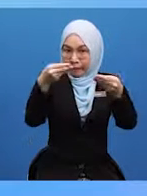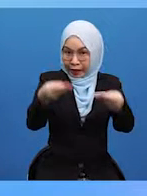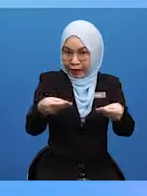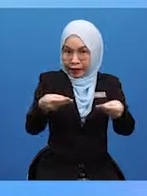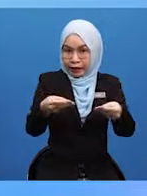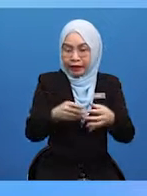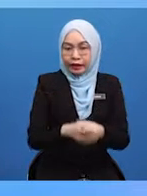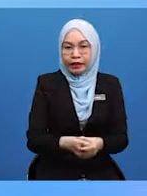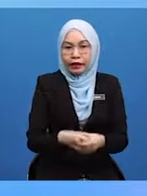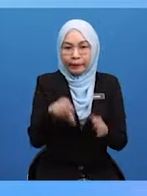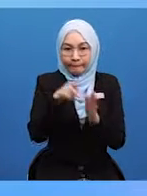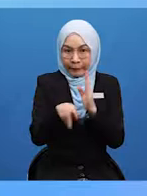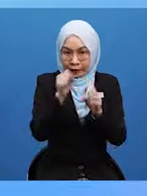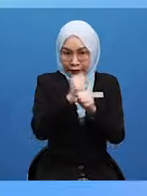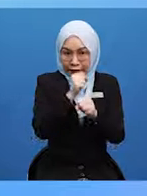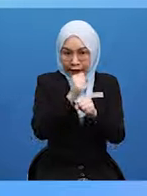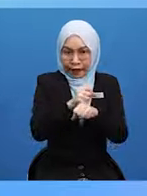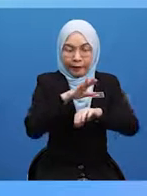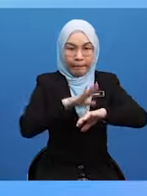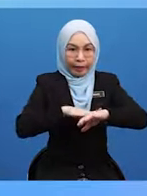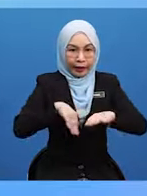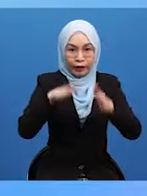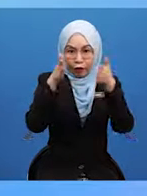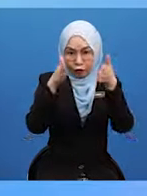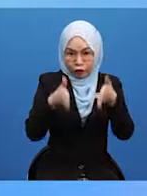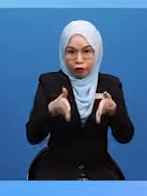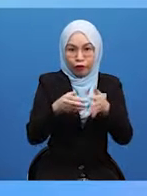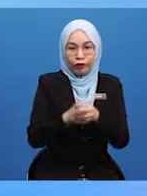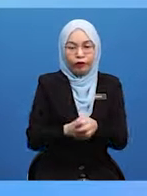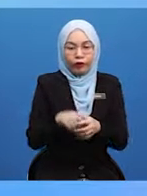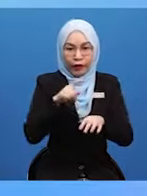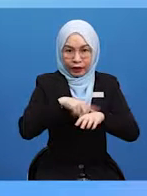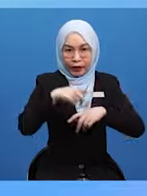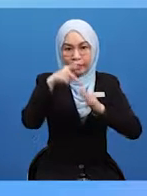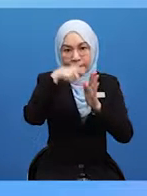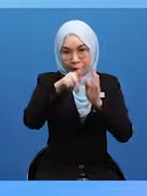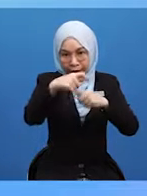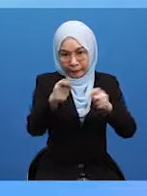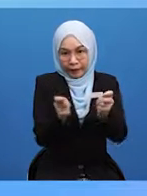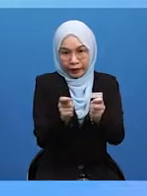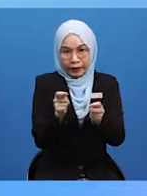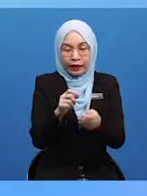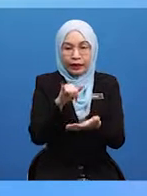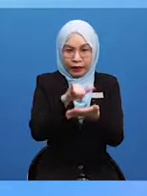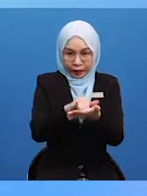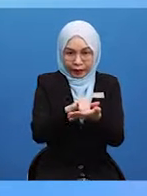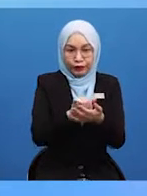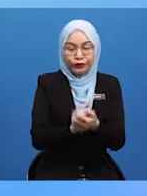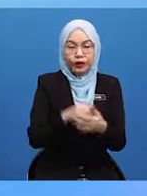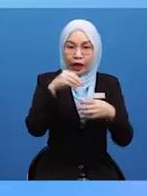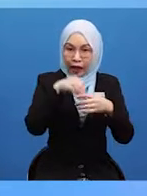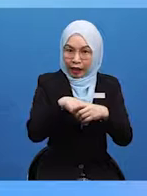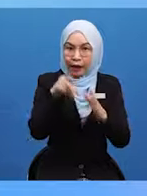pekerjaan kepada penduduk tempatan yang bekerja dalam pelbagai bidang, contohnya